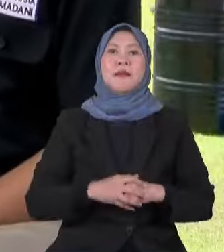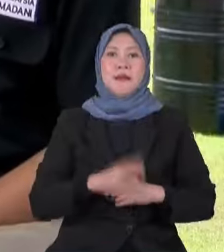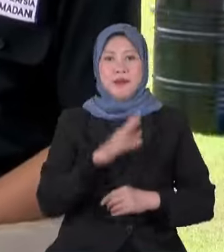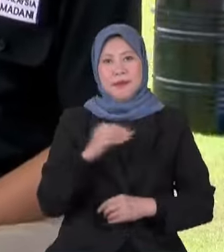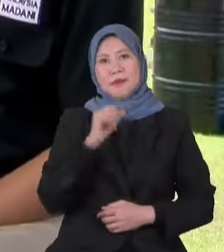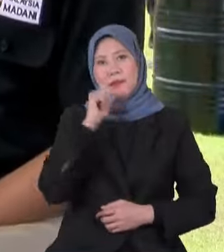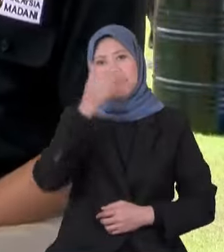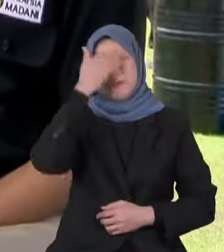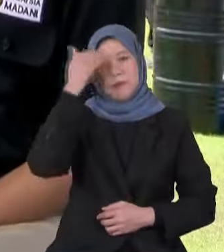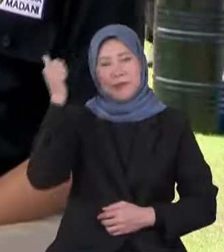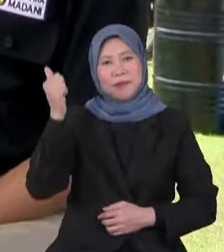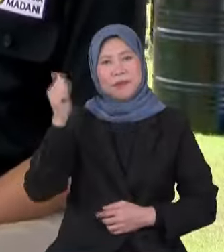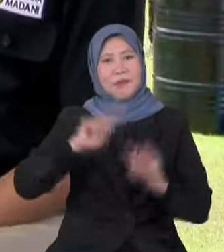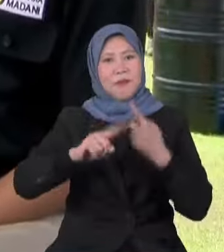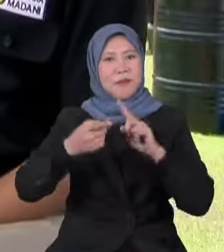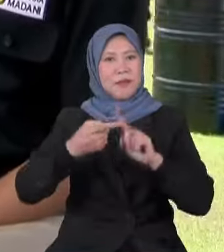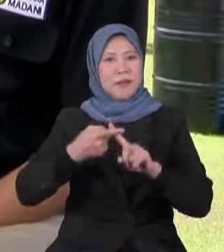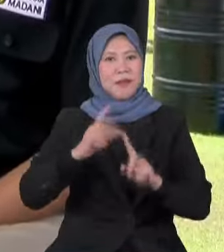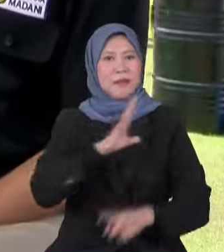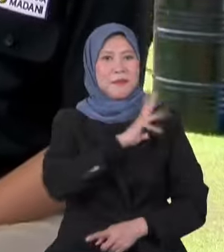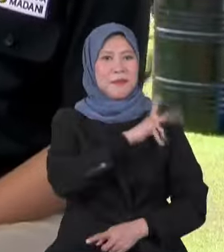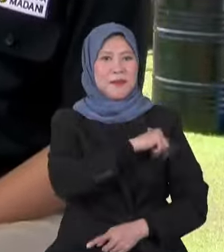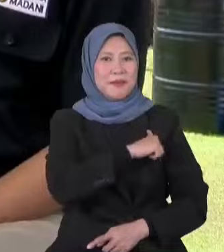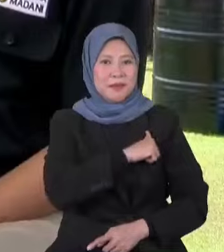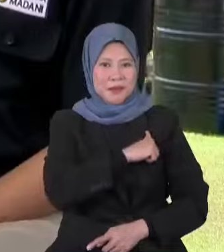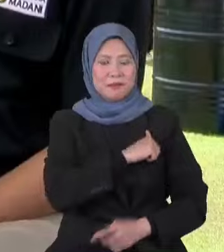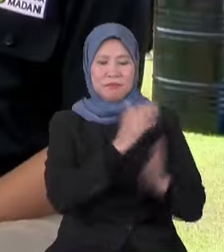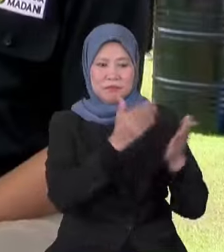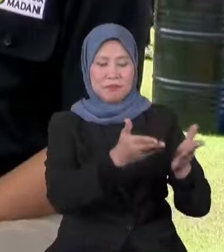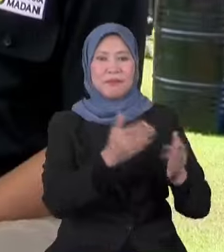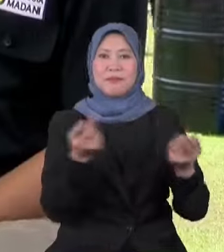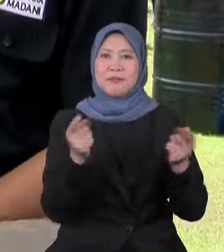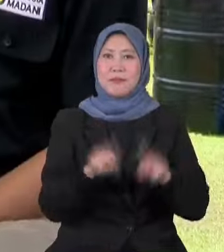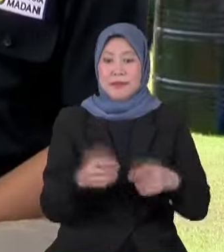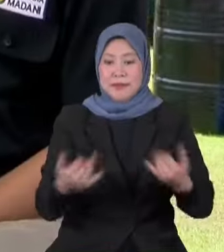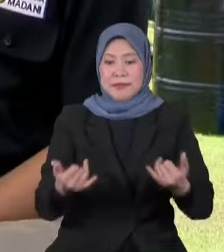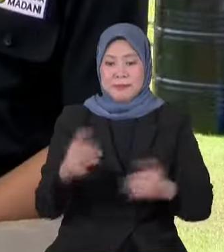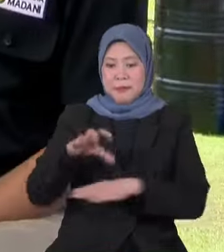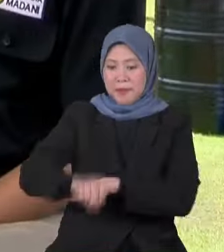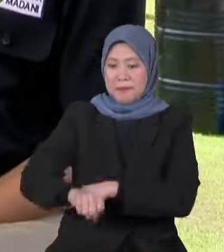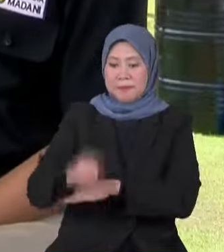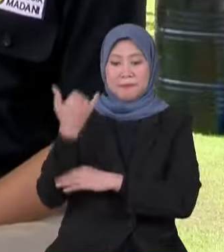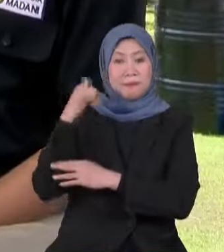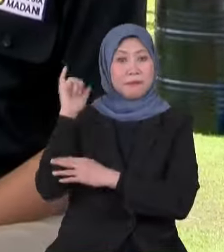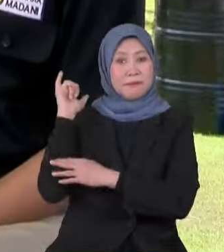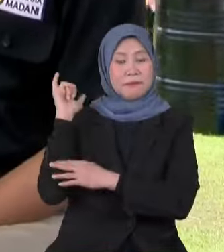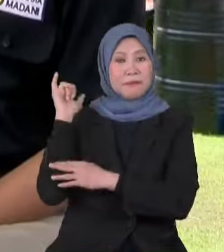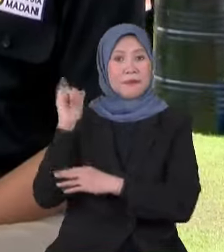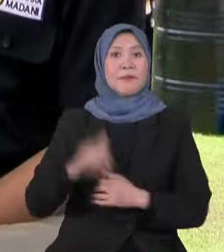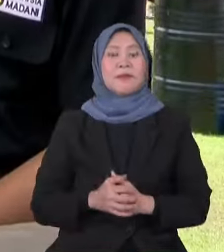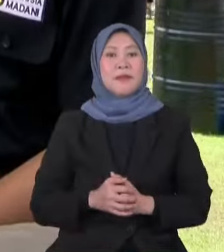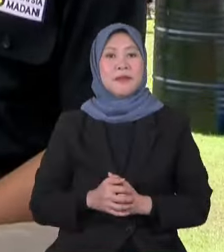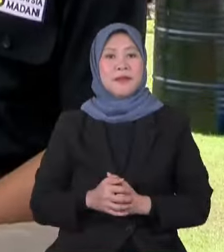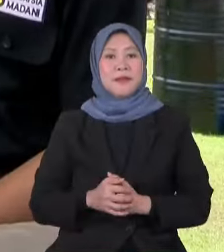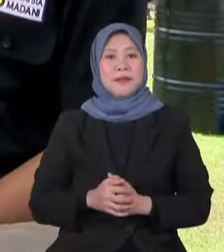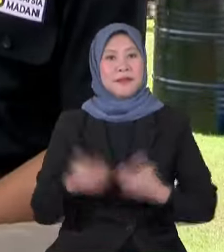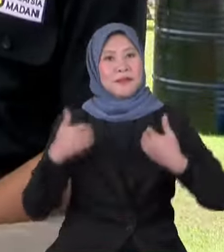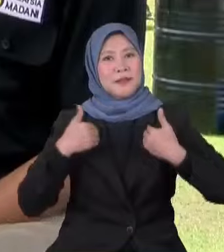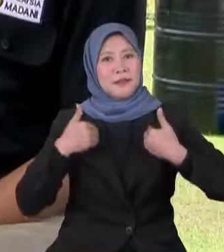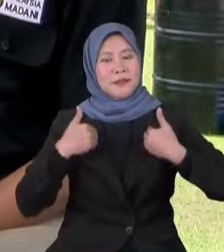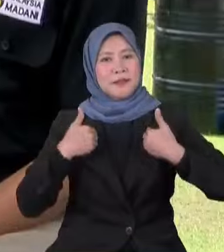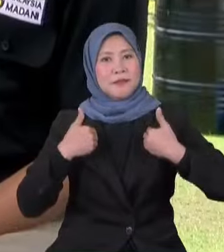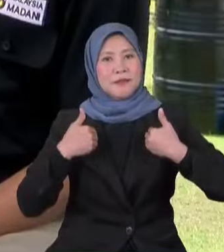lupakan saudara kita di Palestin. Itu yang saya ingin kongsikan antara aktiviti yang berlangsung pada malam semalam, malam tadi, di mana kita